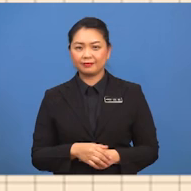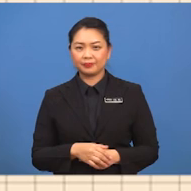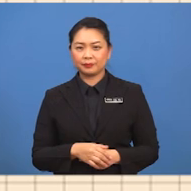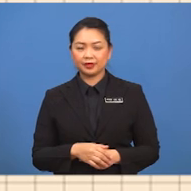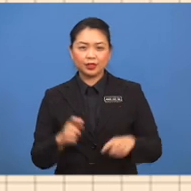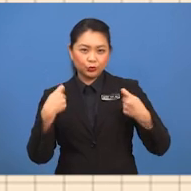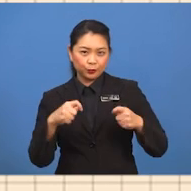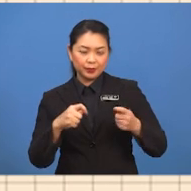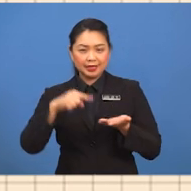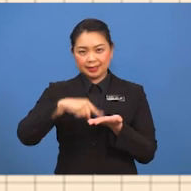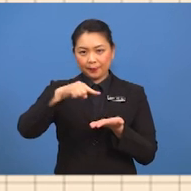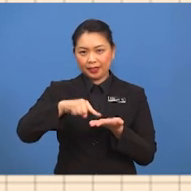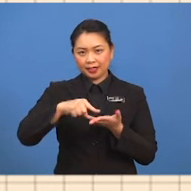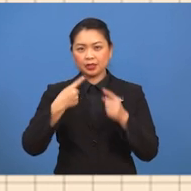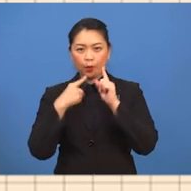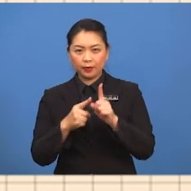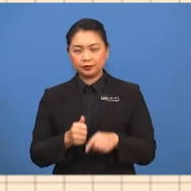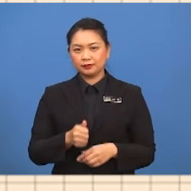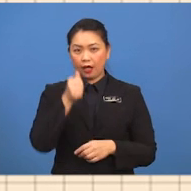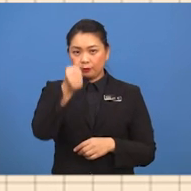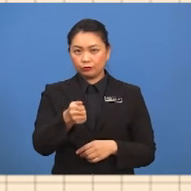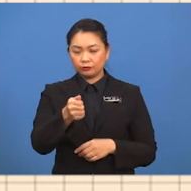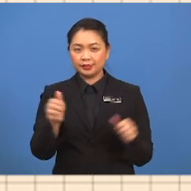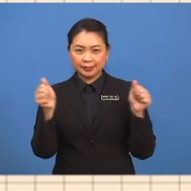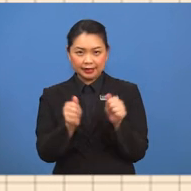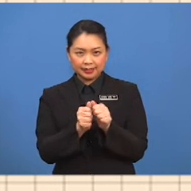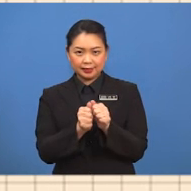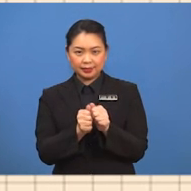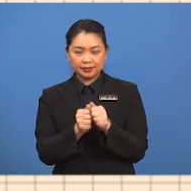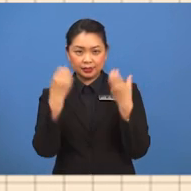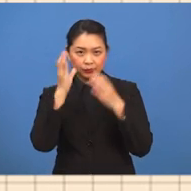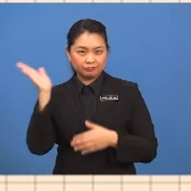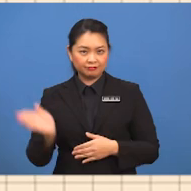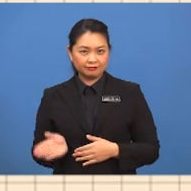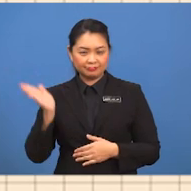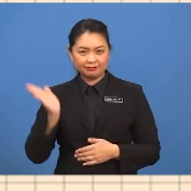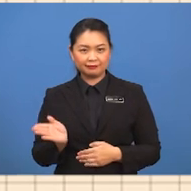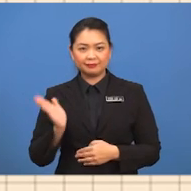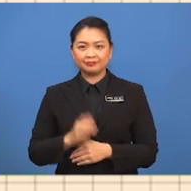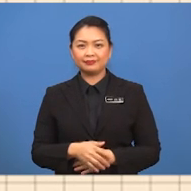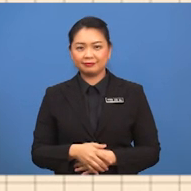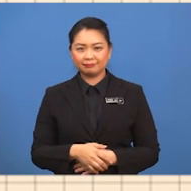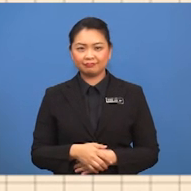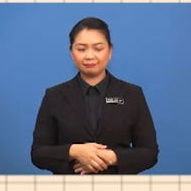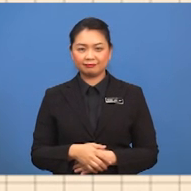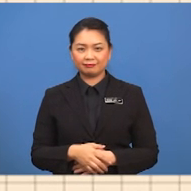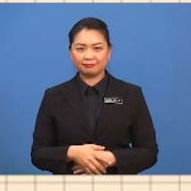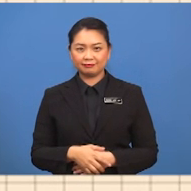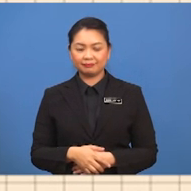Cuba semak jawapan kamu dengan jawapan yang cikgu